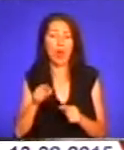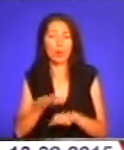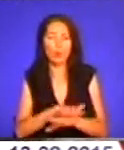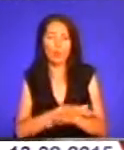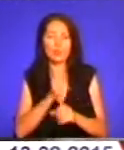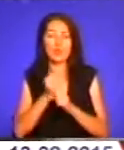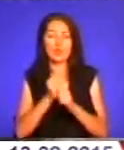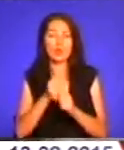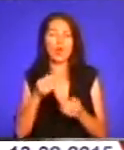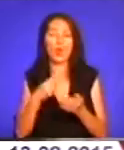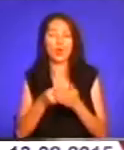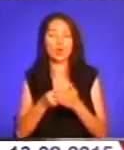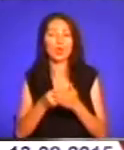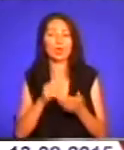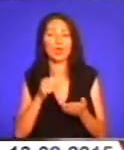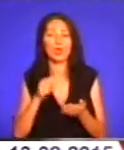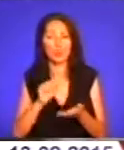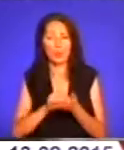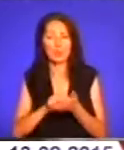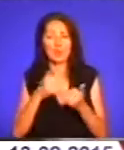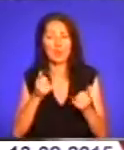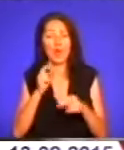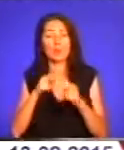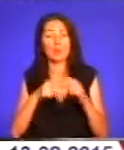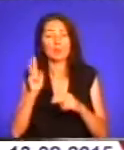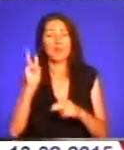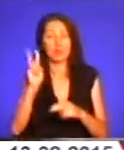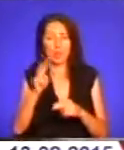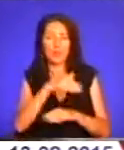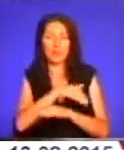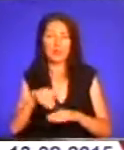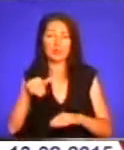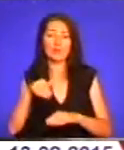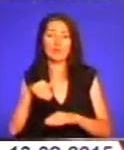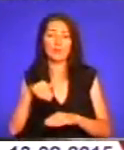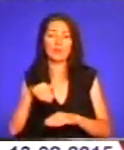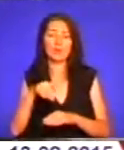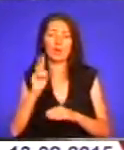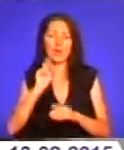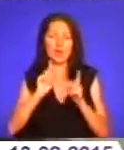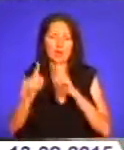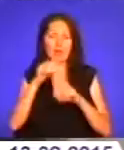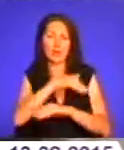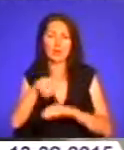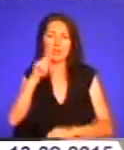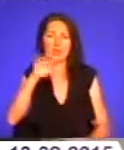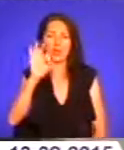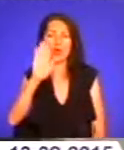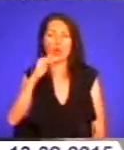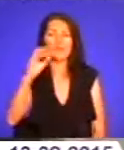виготовлення кошторисної документації для будівництва тролейбусної лінії на вулицю Довженка. Цей маршрут з'єднає її з Київською.